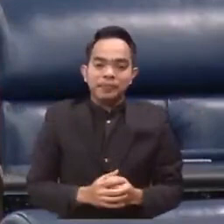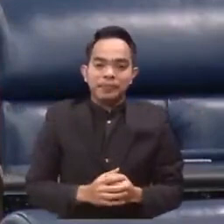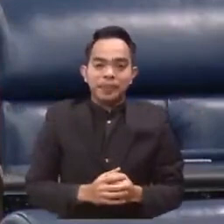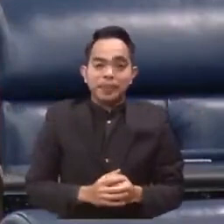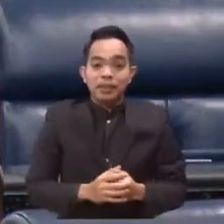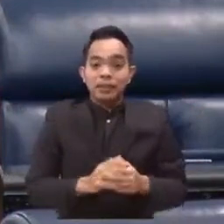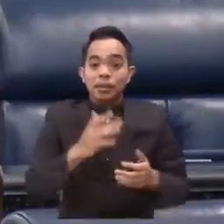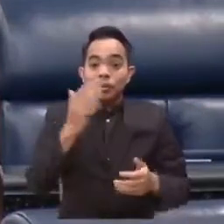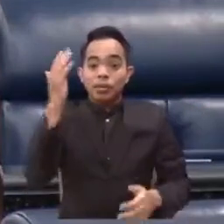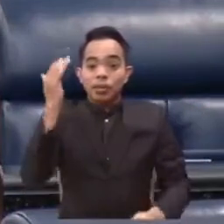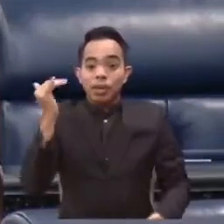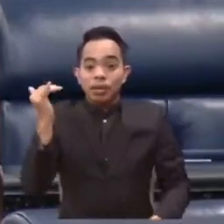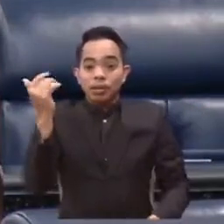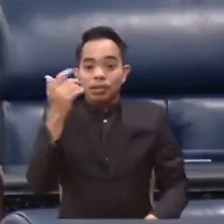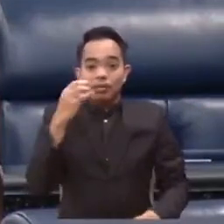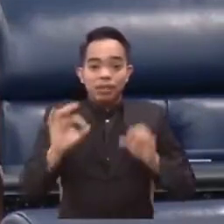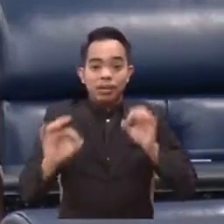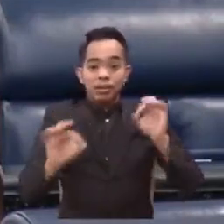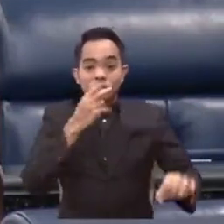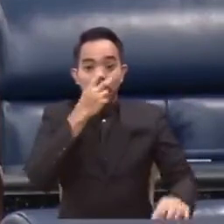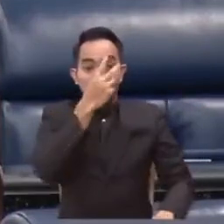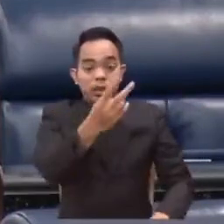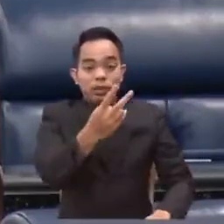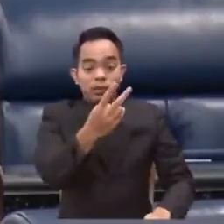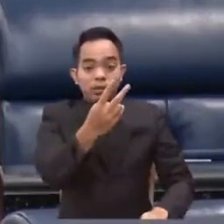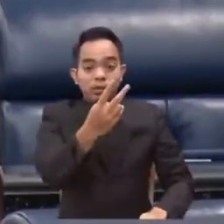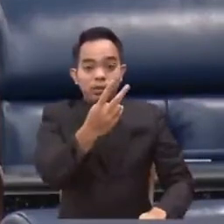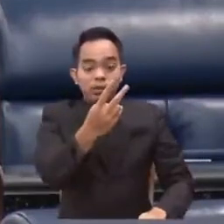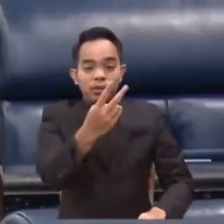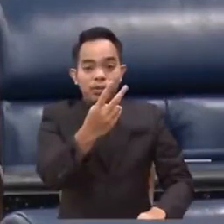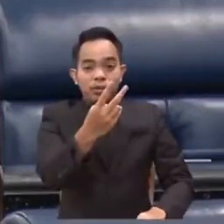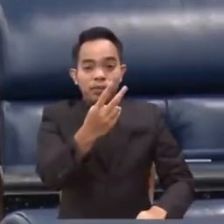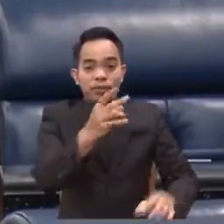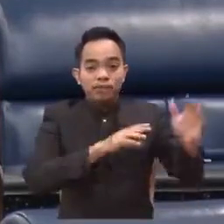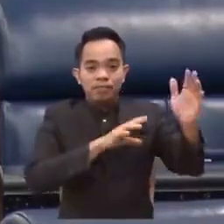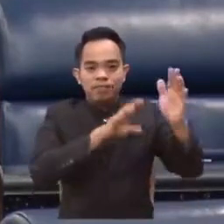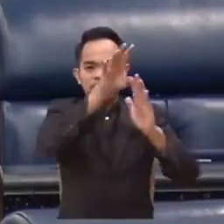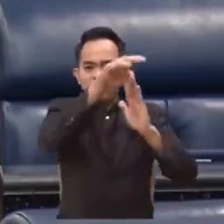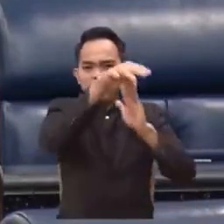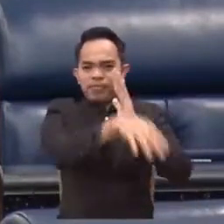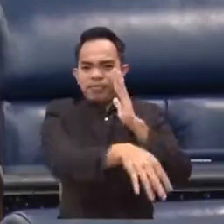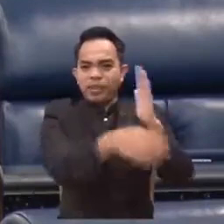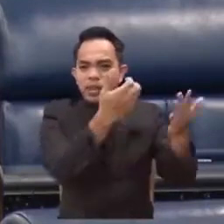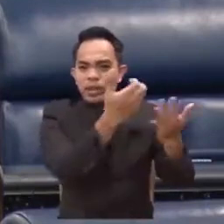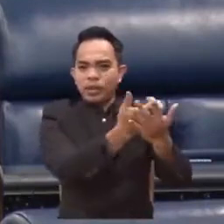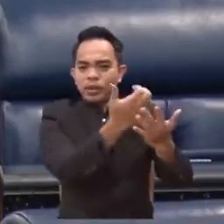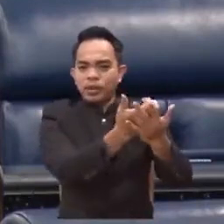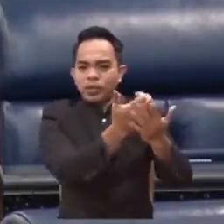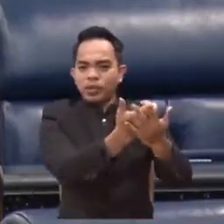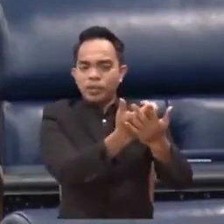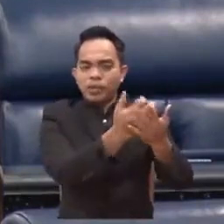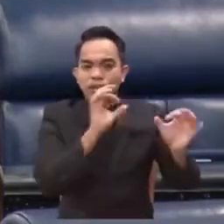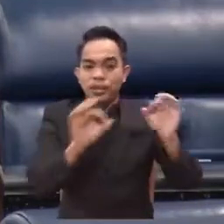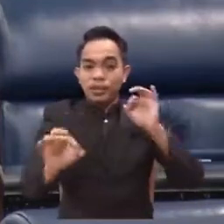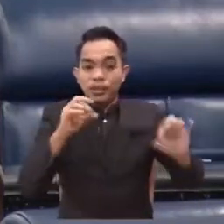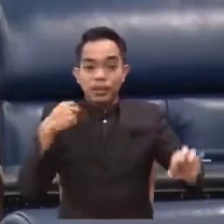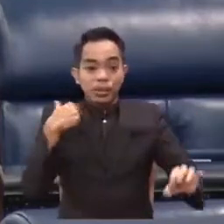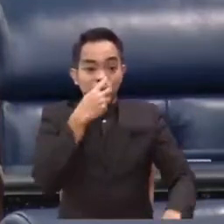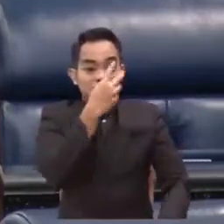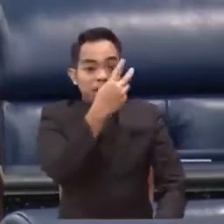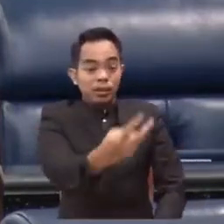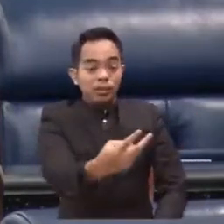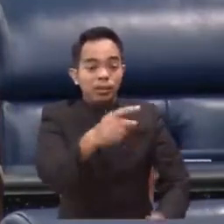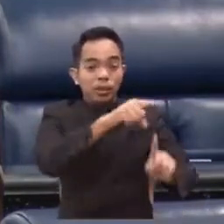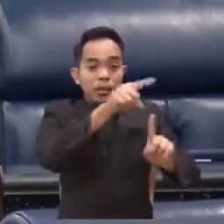Hal ini berdasarkan takrifan kegawatan atau kemelesetan ekonomi secara teknikal adalah